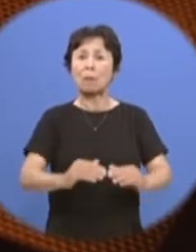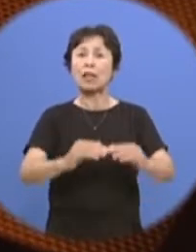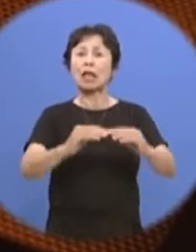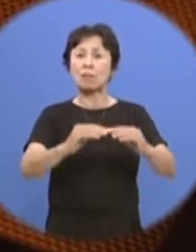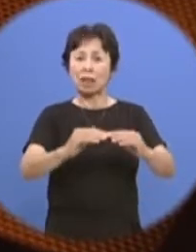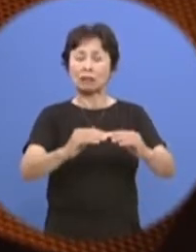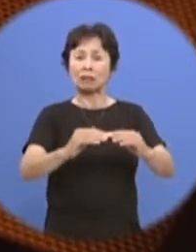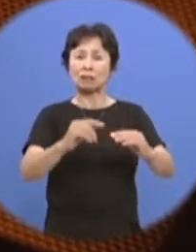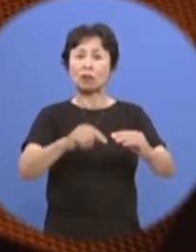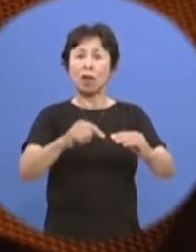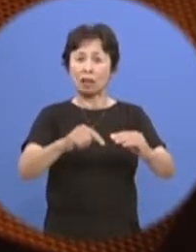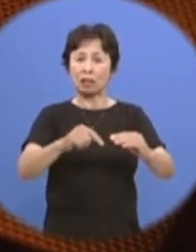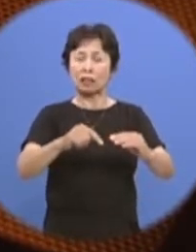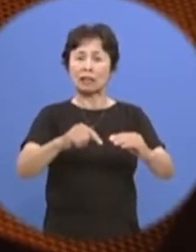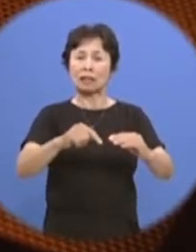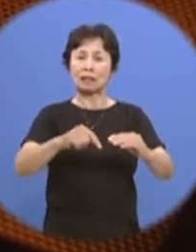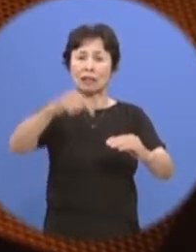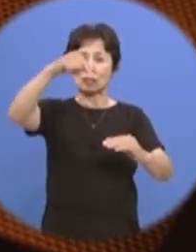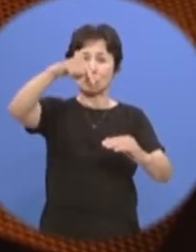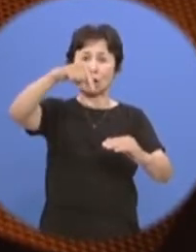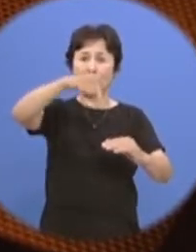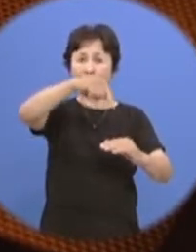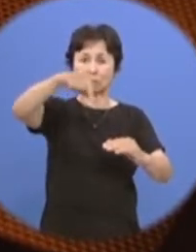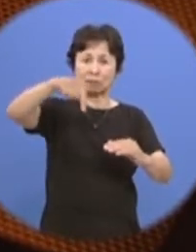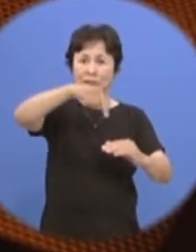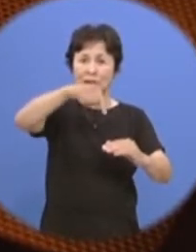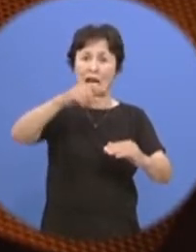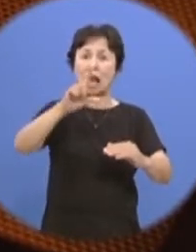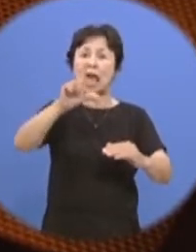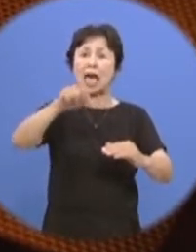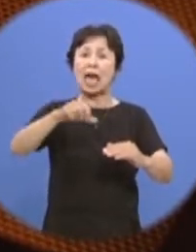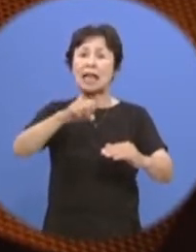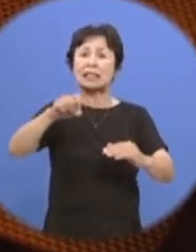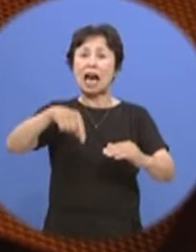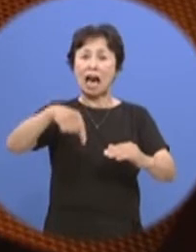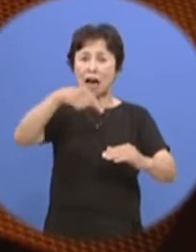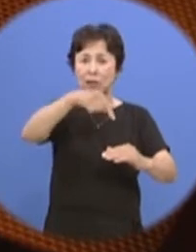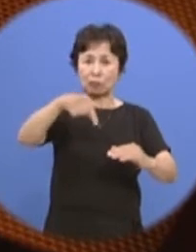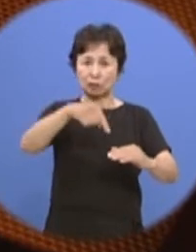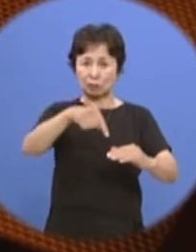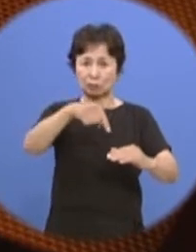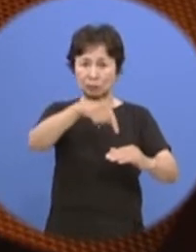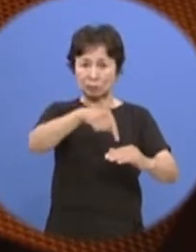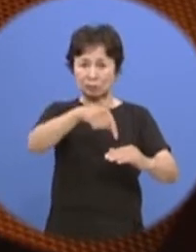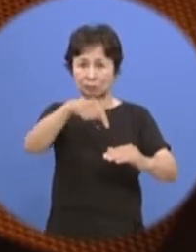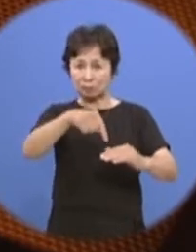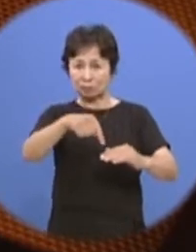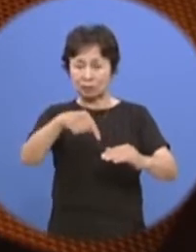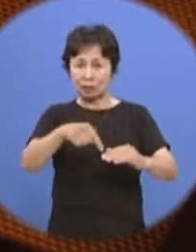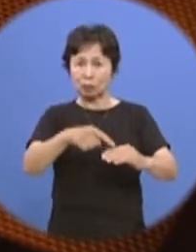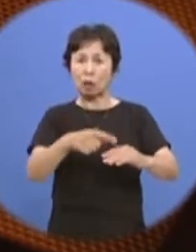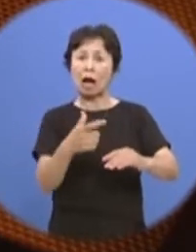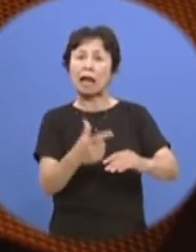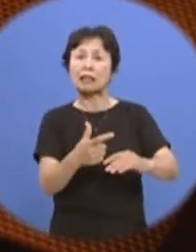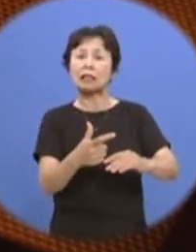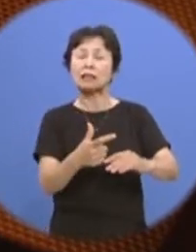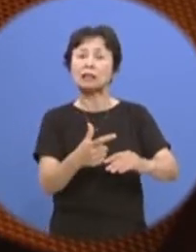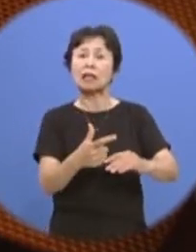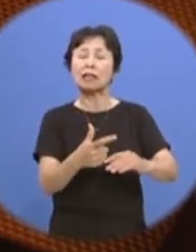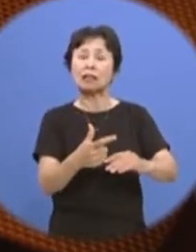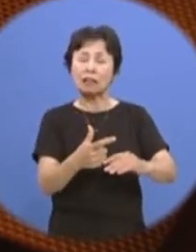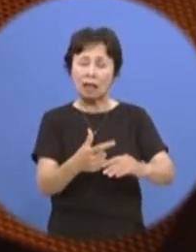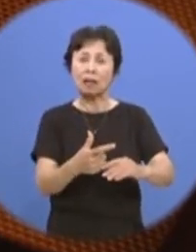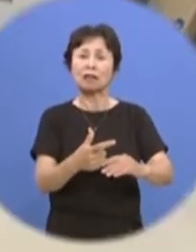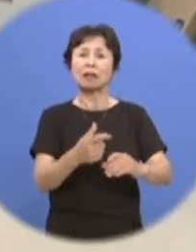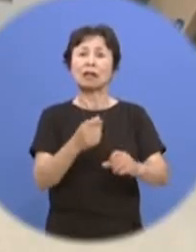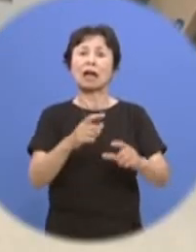液体の樹脂に対して天井方向からレーザー光線を照射します。当たったところだけが固まって造形されていくというタ